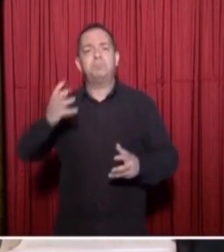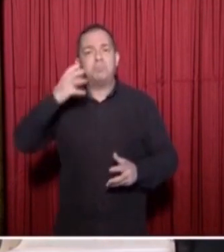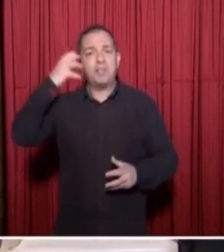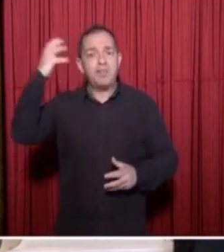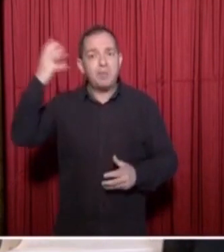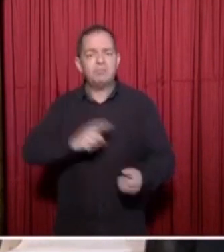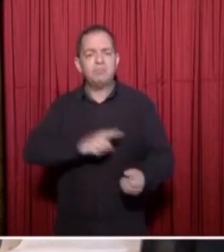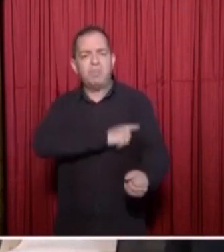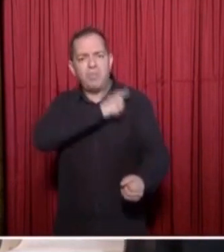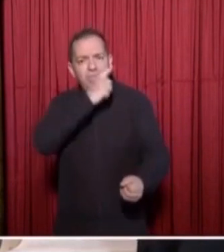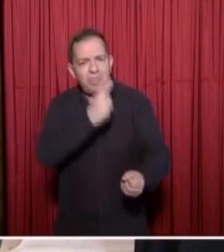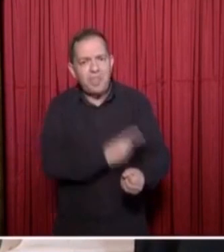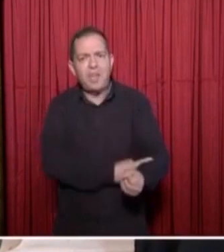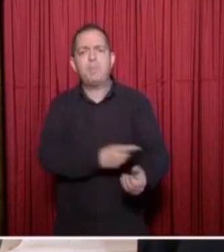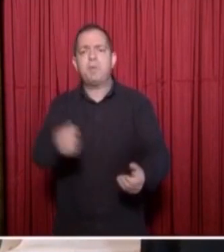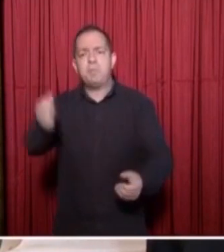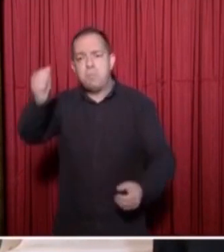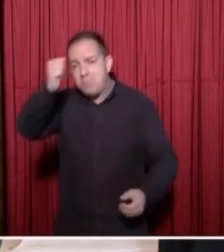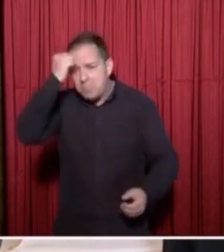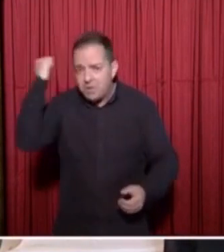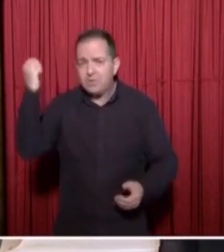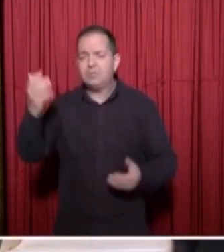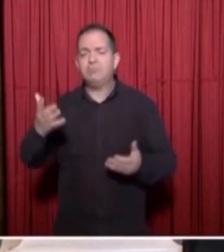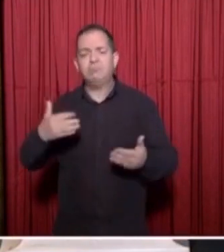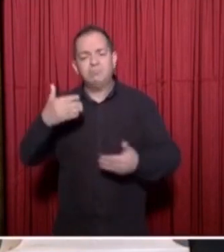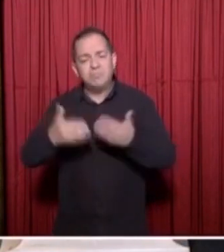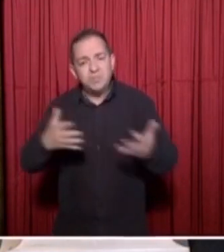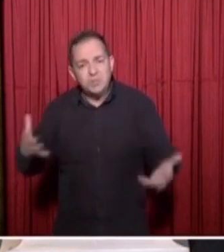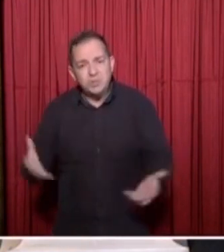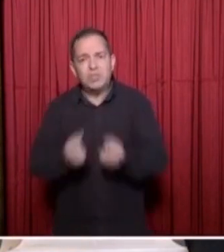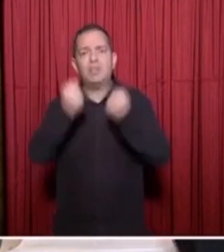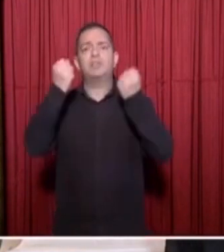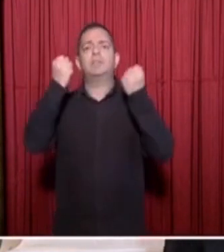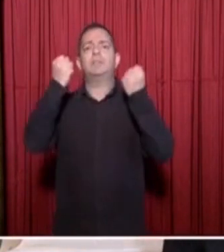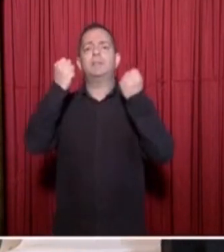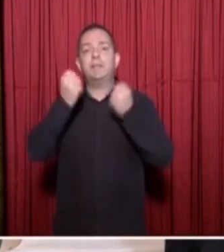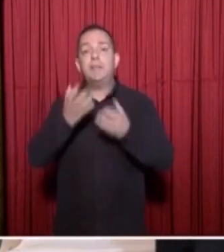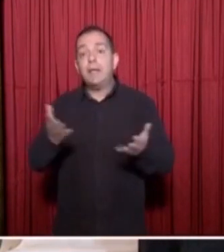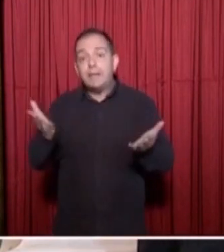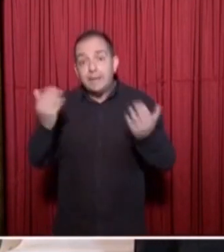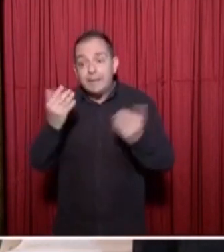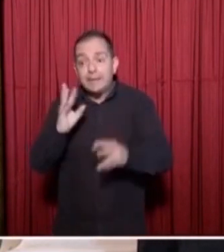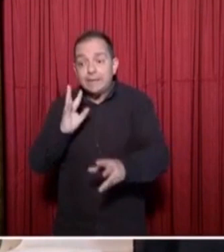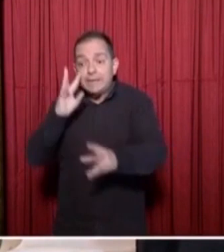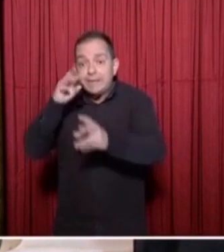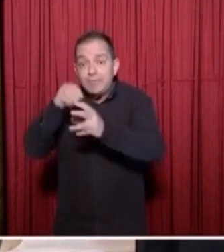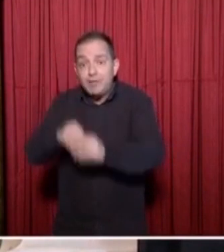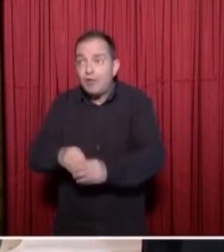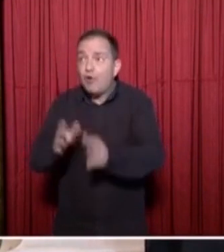πνευματικήν δύναμην, μετάνοια, σωτηρία και μετοχή στο αναστάσιμο